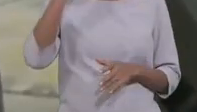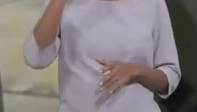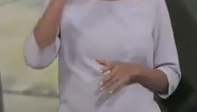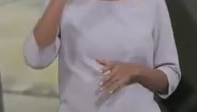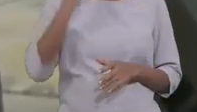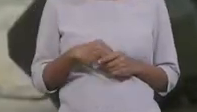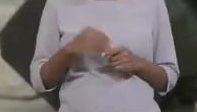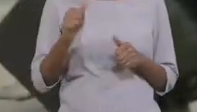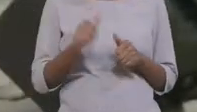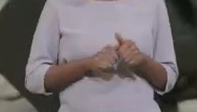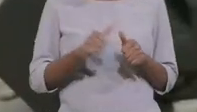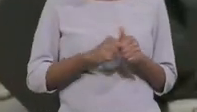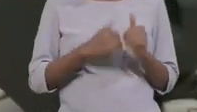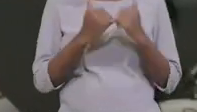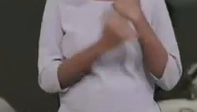Dieu,